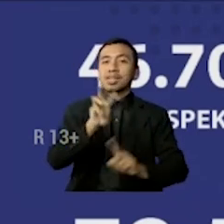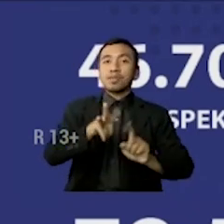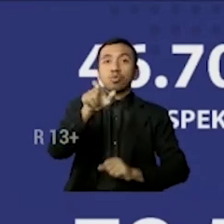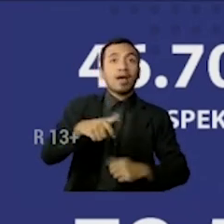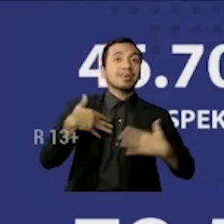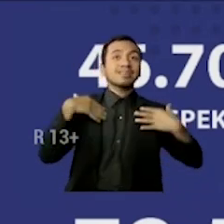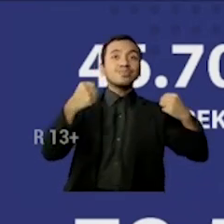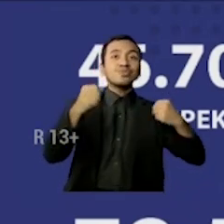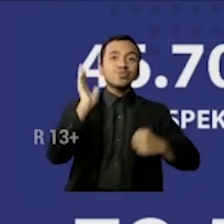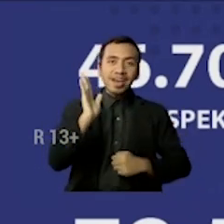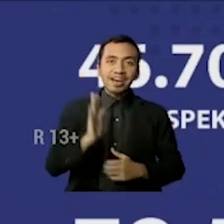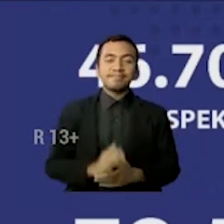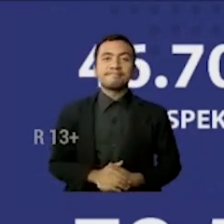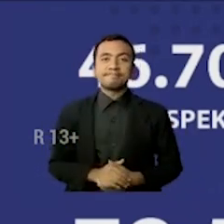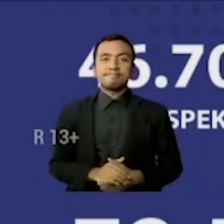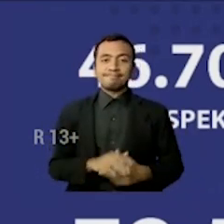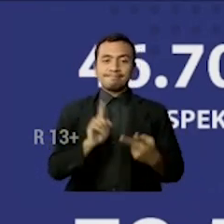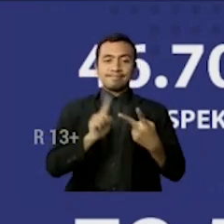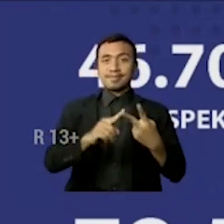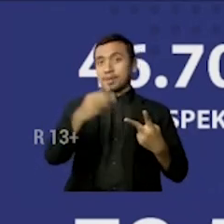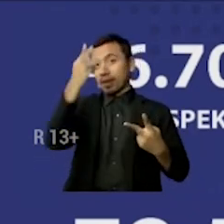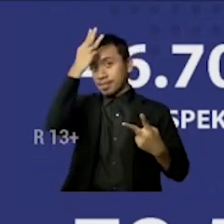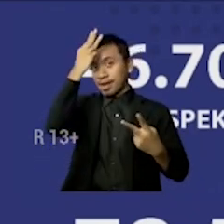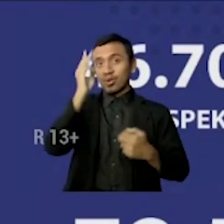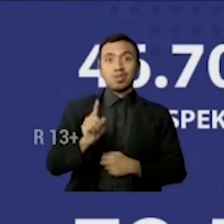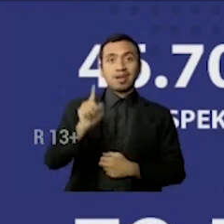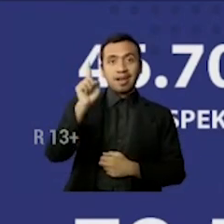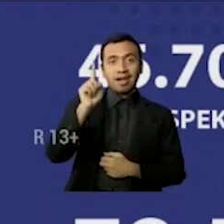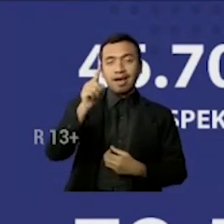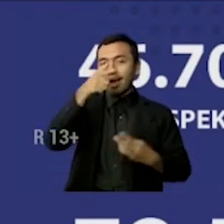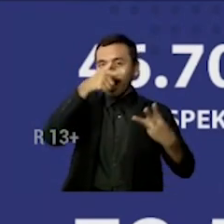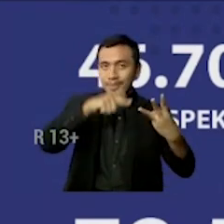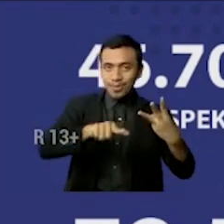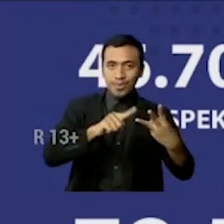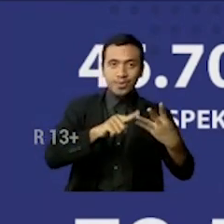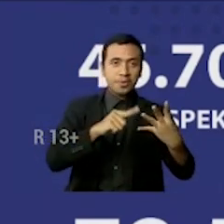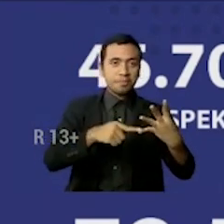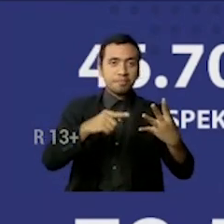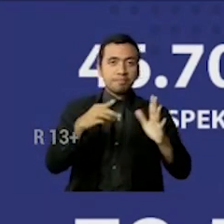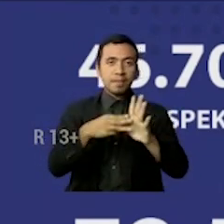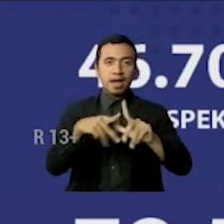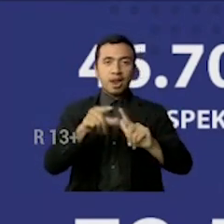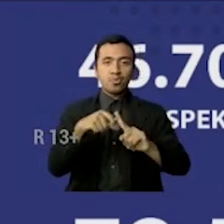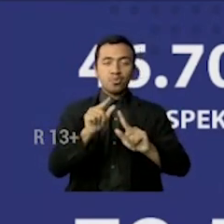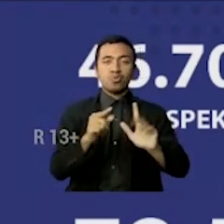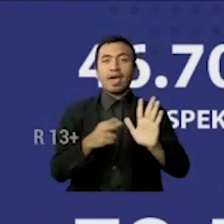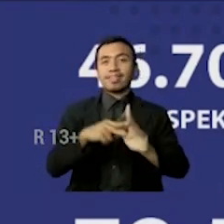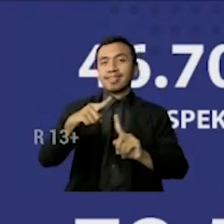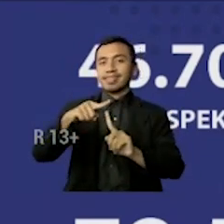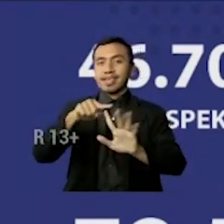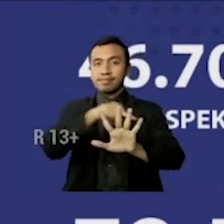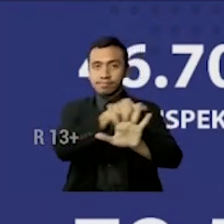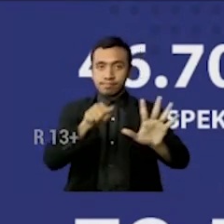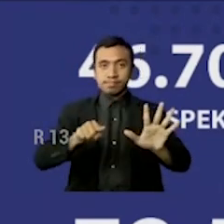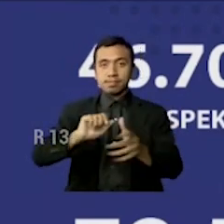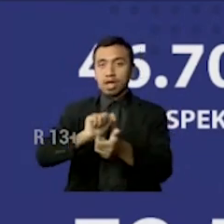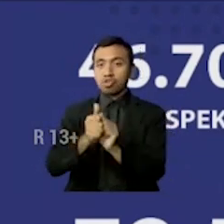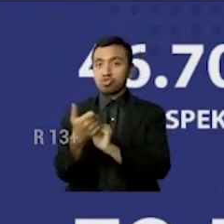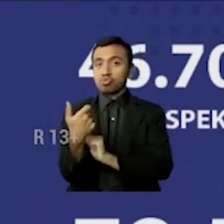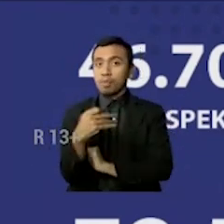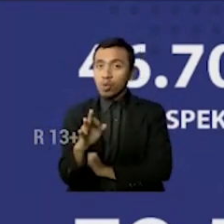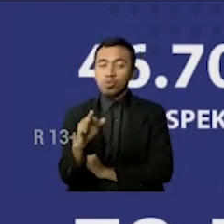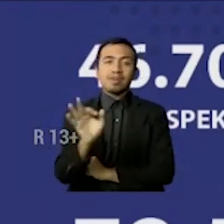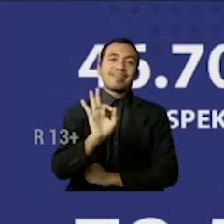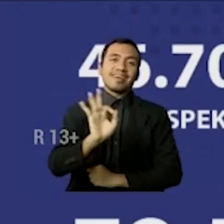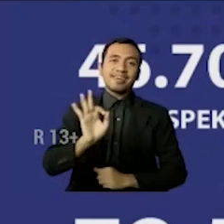sembuh Hai kemudian Kalimantan Utara Lampung Maluku Nusa Tenggara Timur semuanya tidak ada laporan kasus